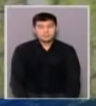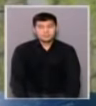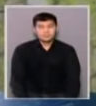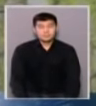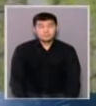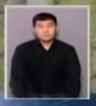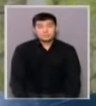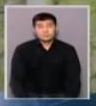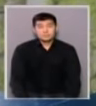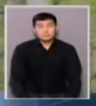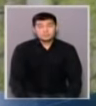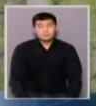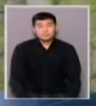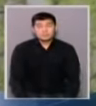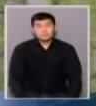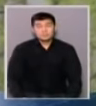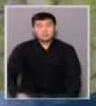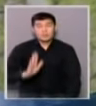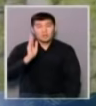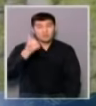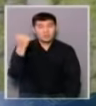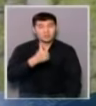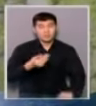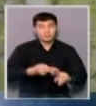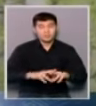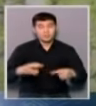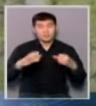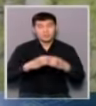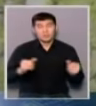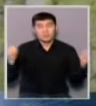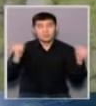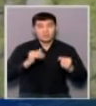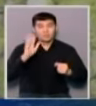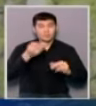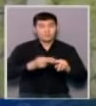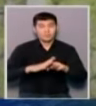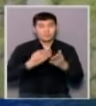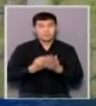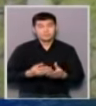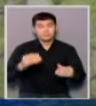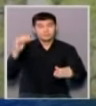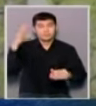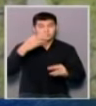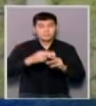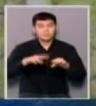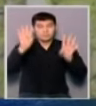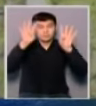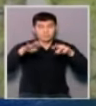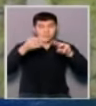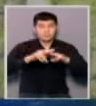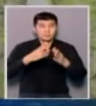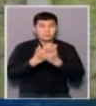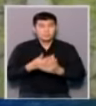В ближайшую неделю наш регион будет... Алдағы аптада біздің аймақ циклонның ықпалында болады. Кей жерлерде күн күркіреп, жауын шашын жауады.